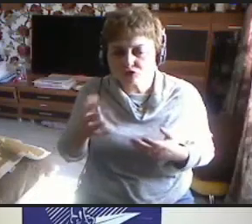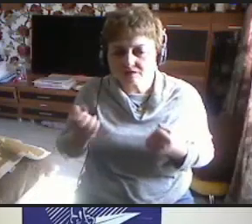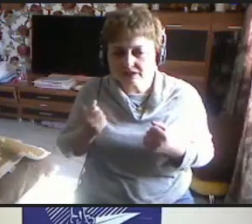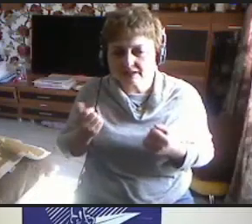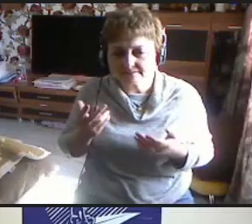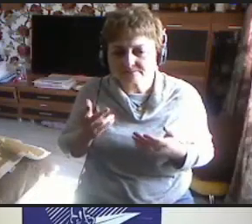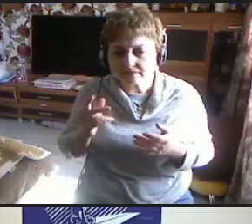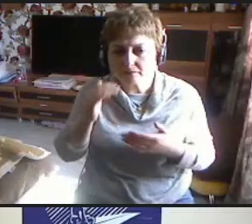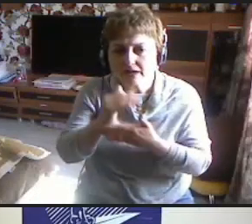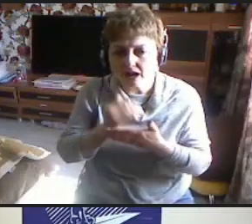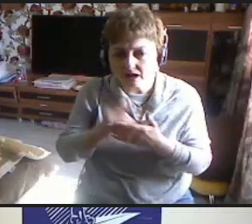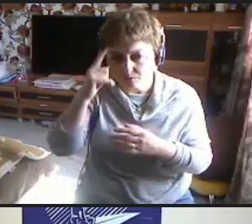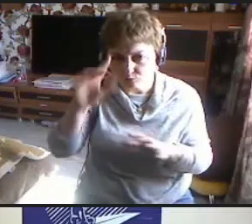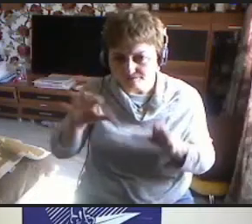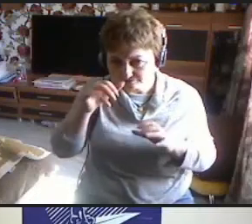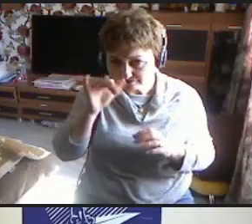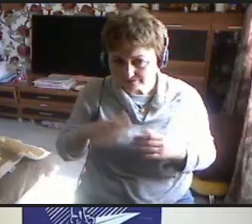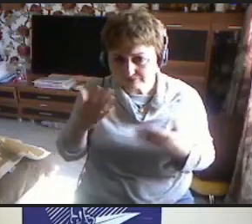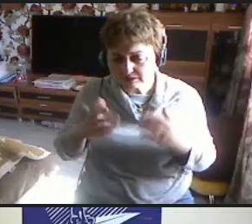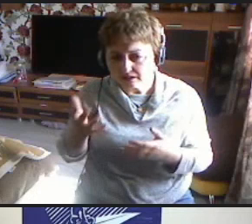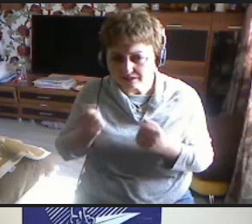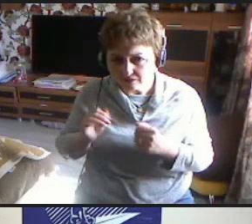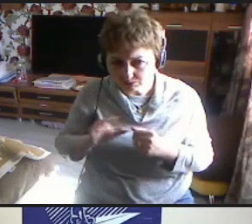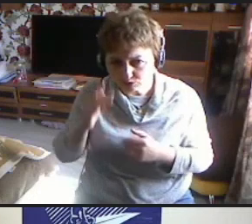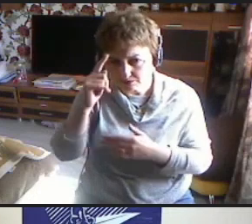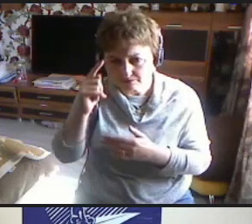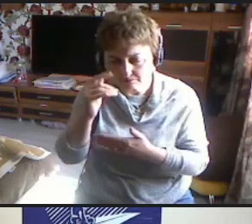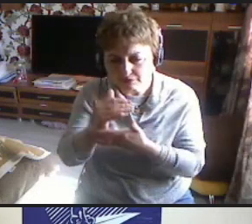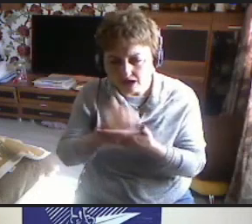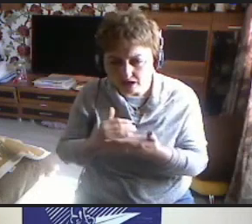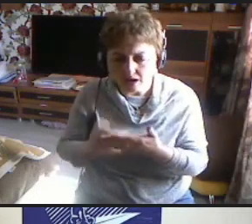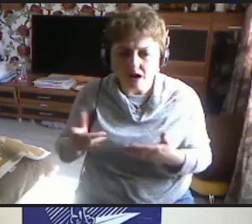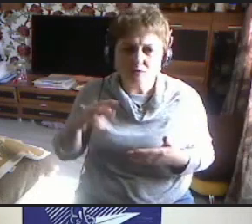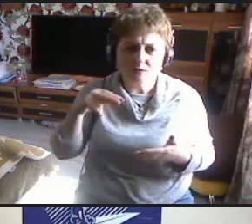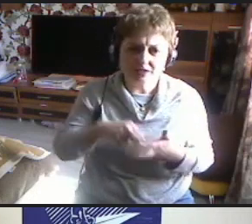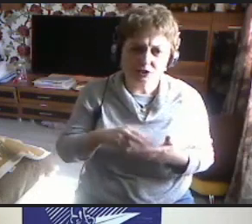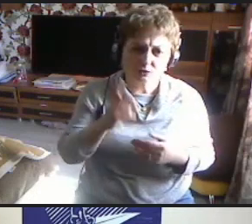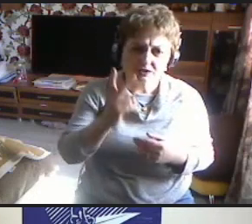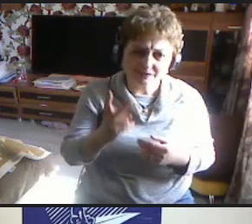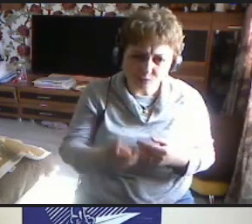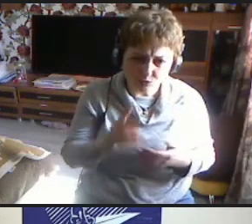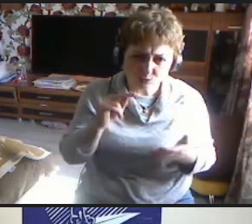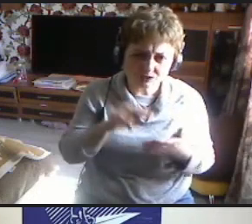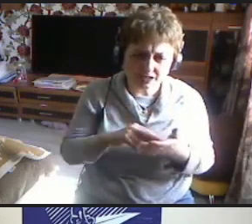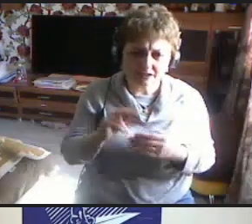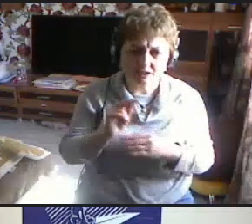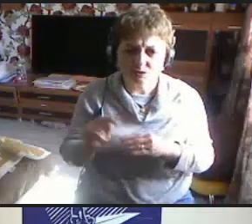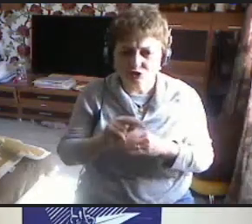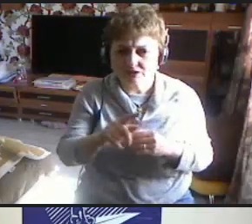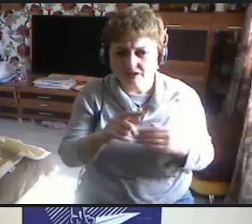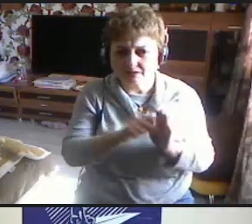да? Если он не возьмет программу, ему придется ставить там двойку, и учителю там тоже по